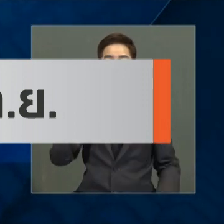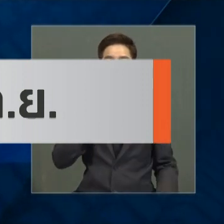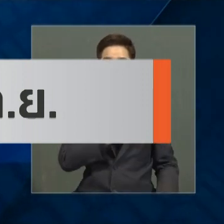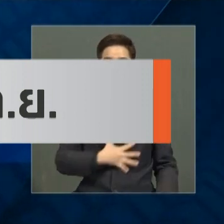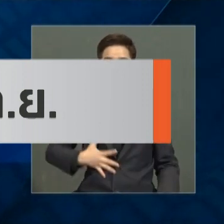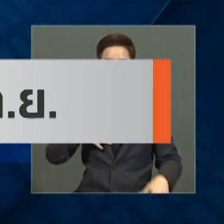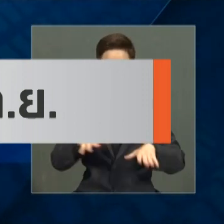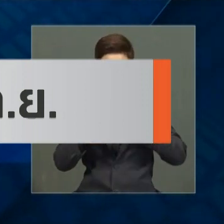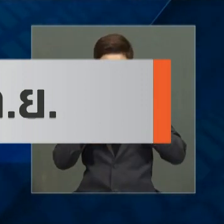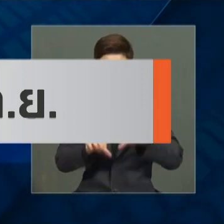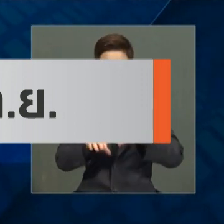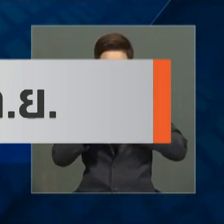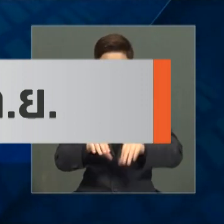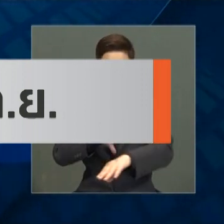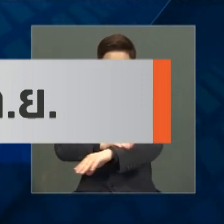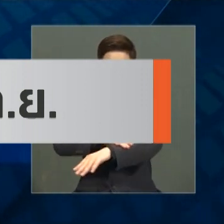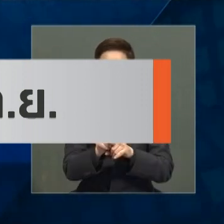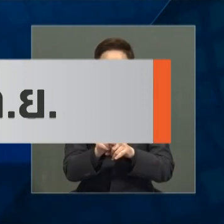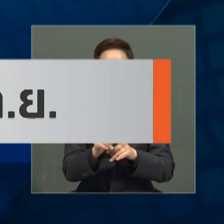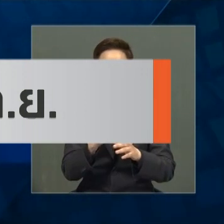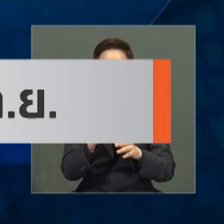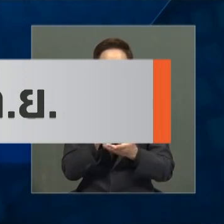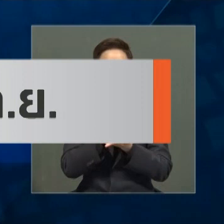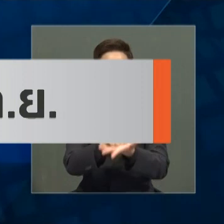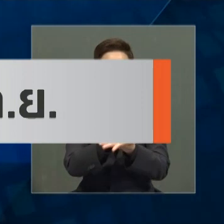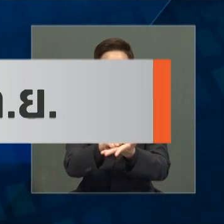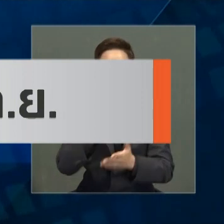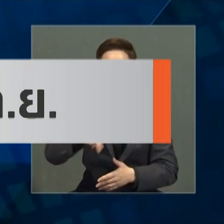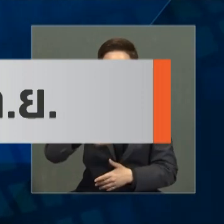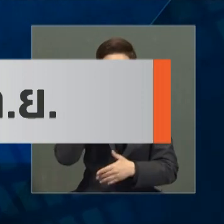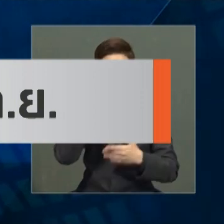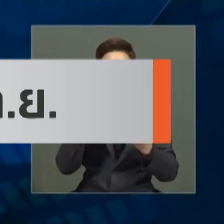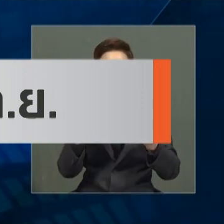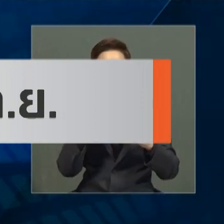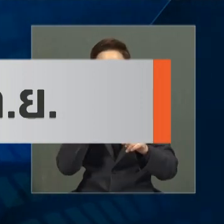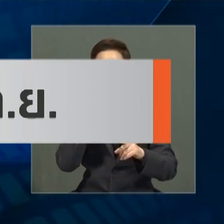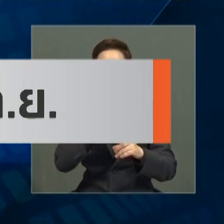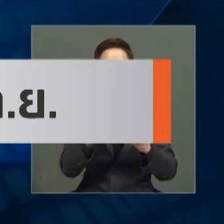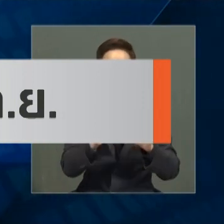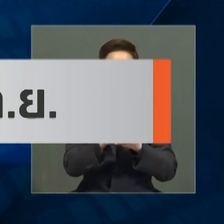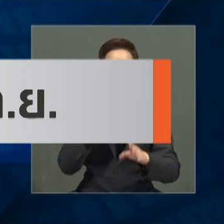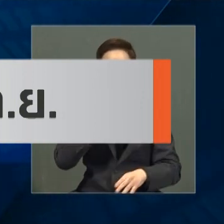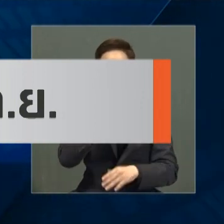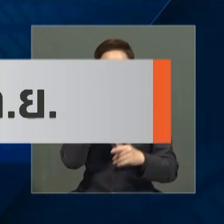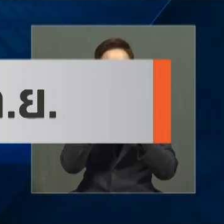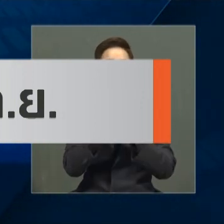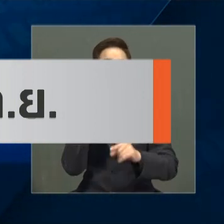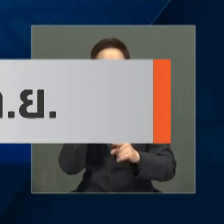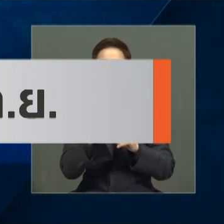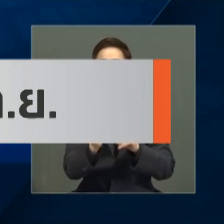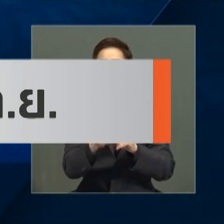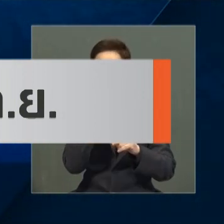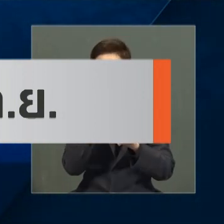านเสริมความงามคลินิกเวชกรรมเสริมความงามร้านตัดผมต้องมีการนัดล่วงหน้าร้านนวดเฉพาะแค่นวดเท้าเท่